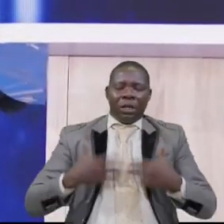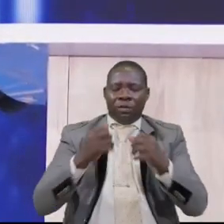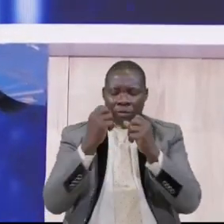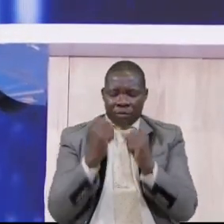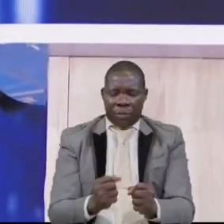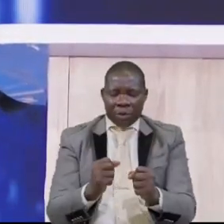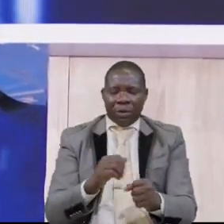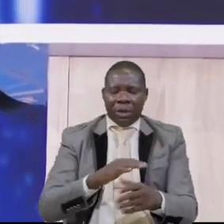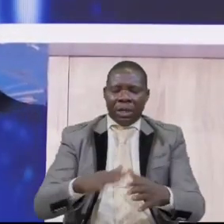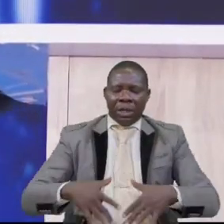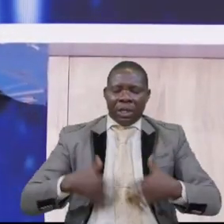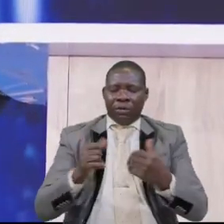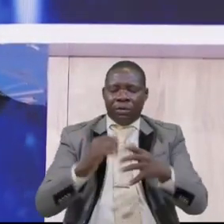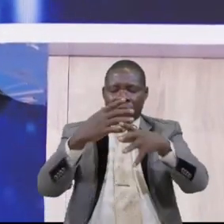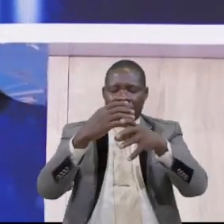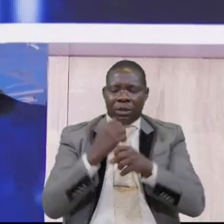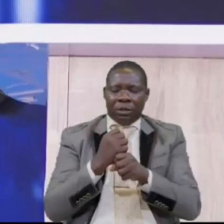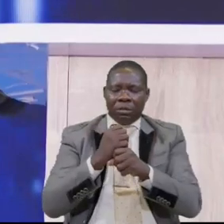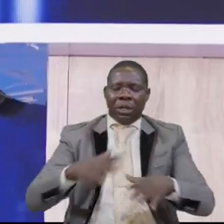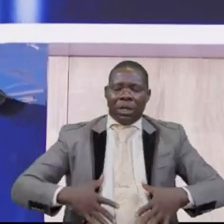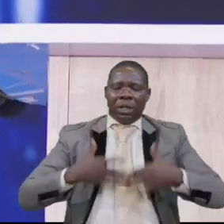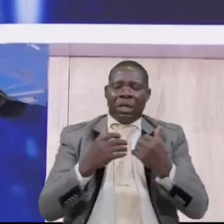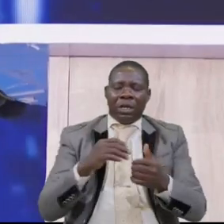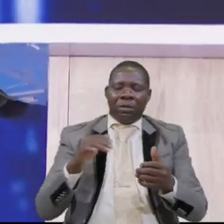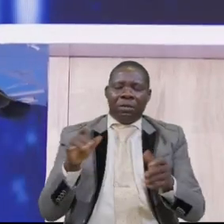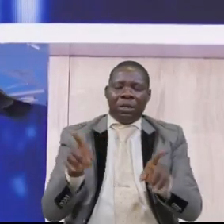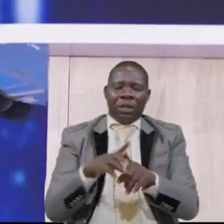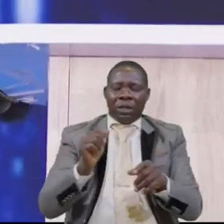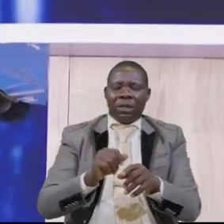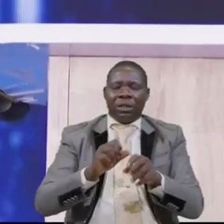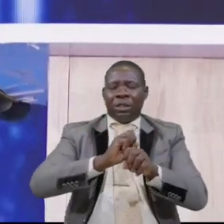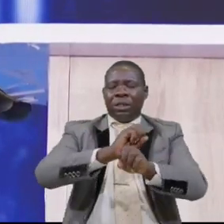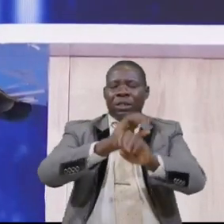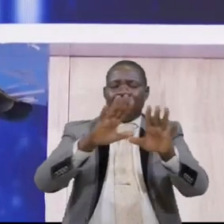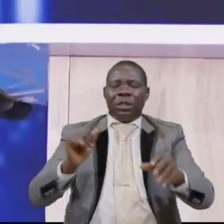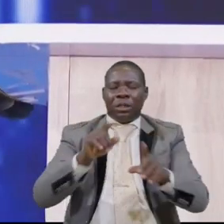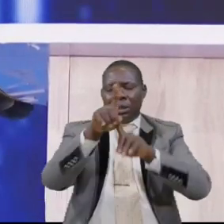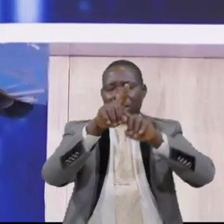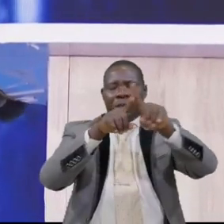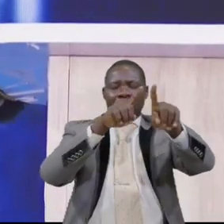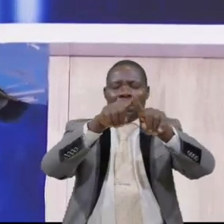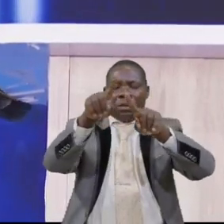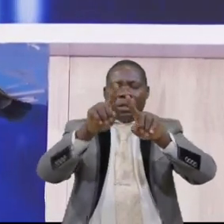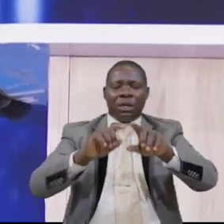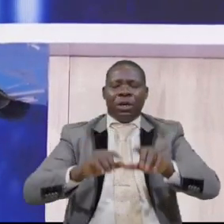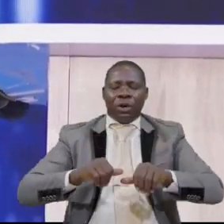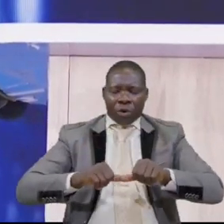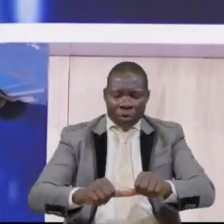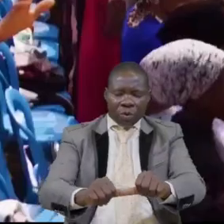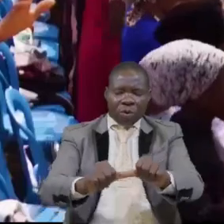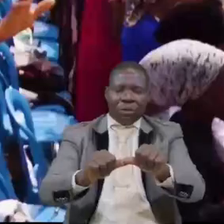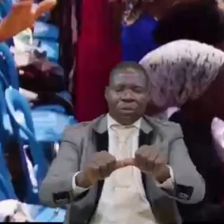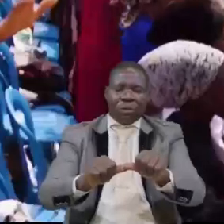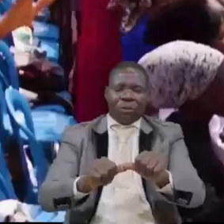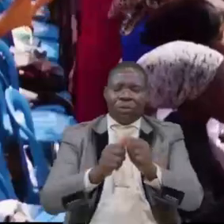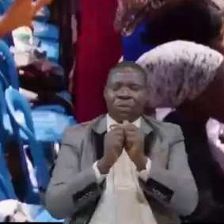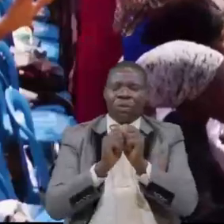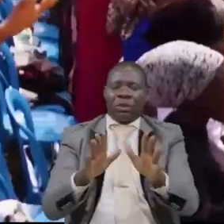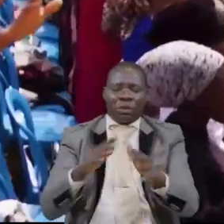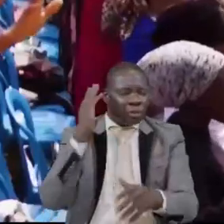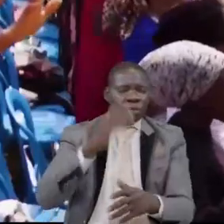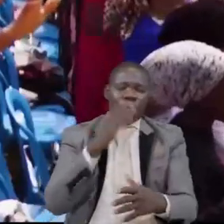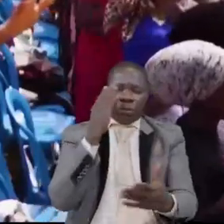vie de réalisation, la vie comme une étoile radieuse, portez-la et rien ne pourra vous arrêter.